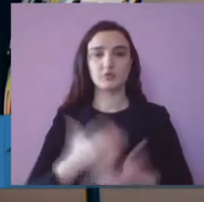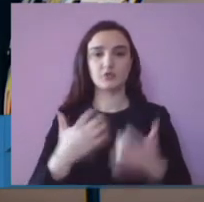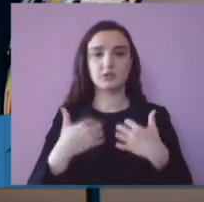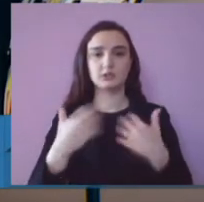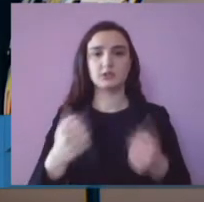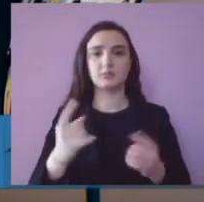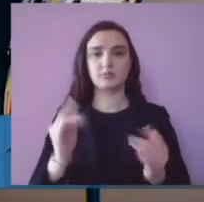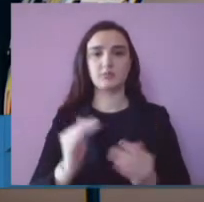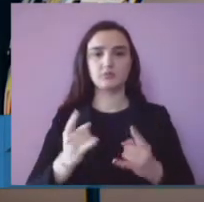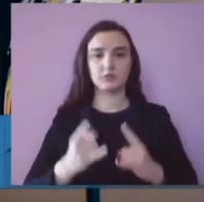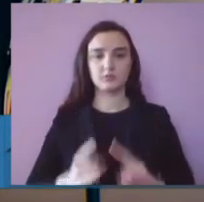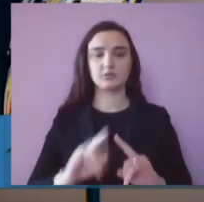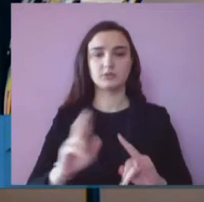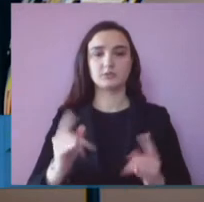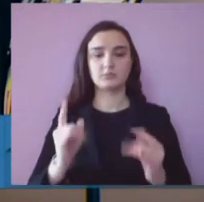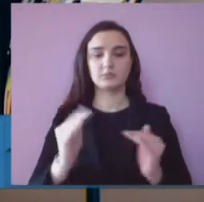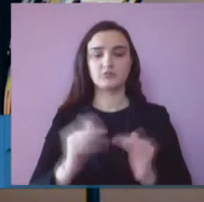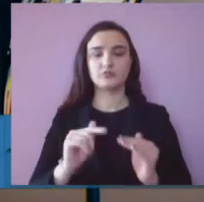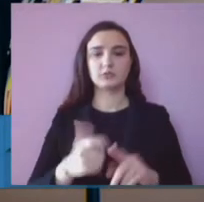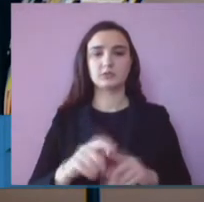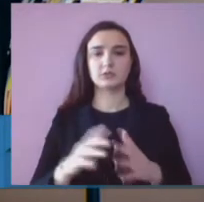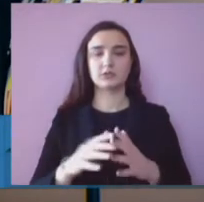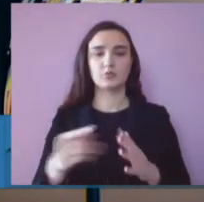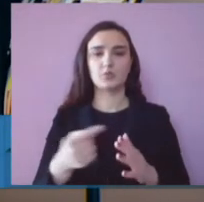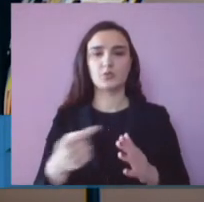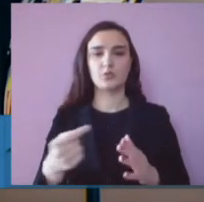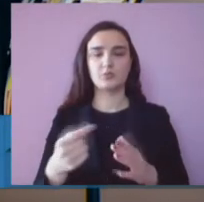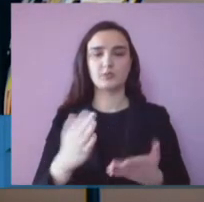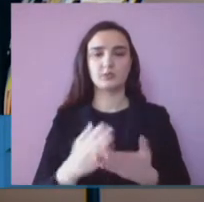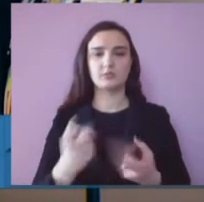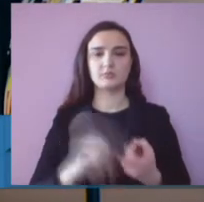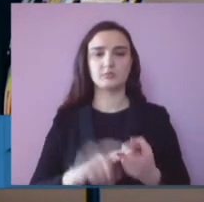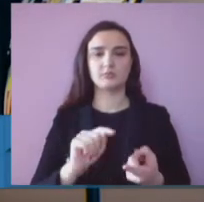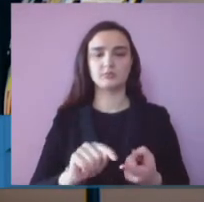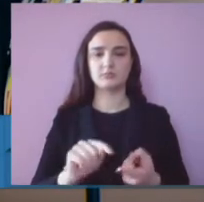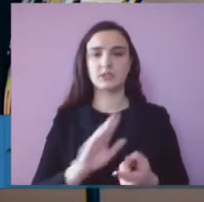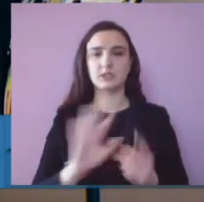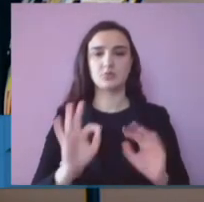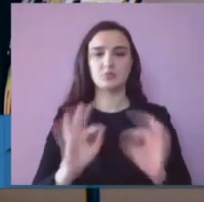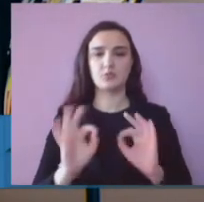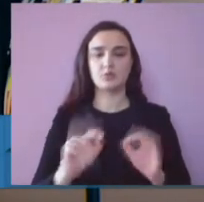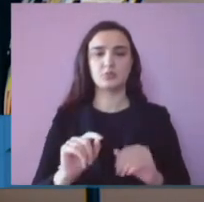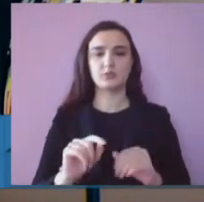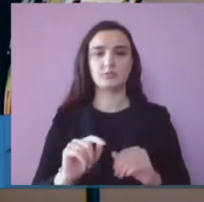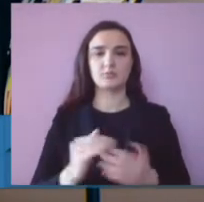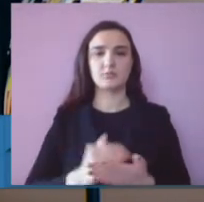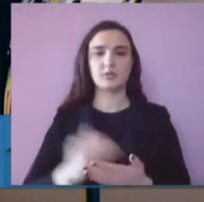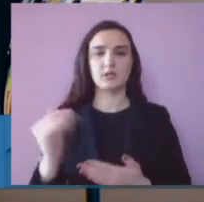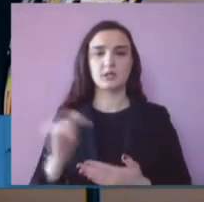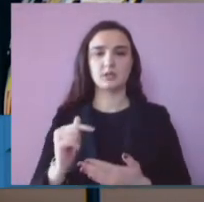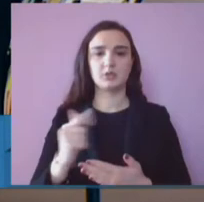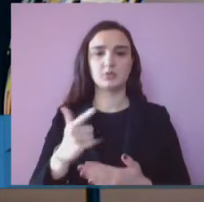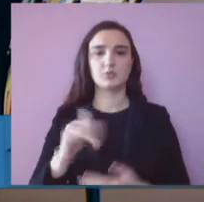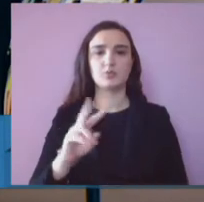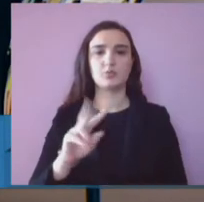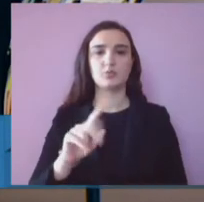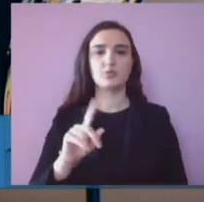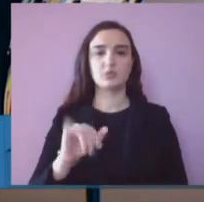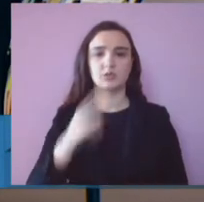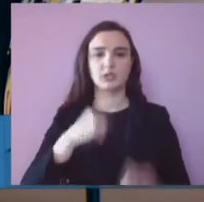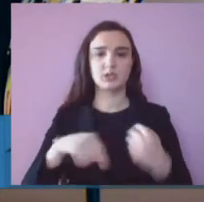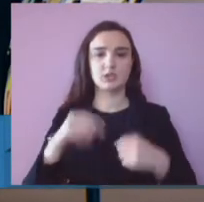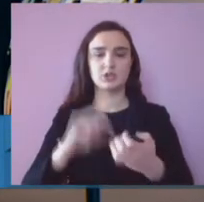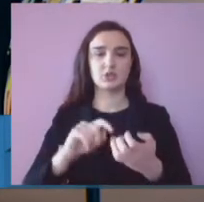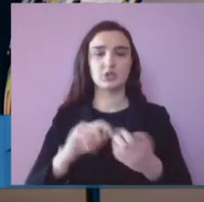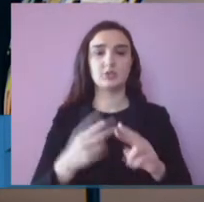და ნაყოფზე ძალიან უარყოფით გავლენას ახდენს არანორმალურად მაღალი გლუკოზის დონე სისხლში. ამიტომ